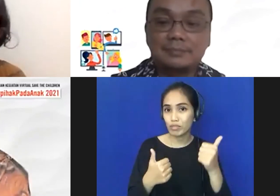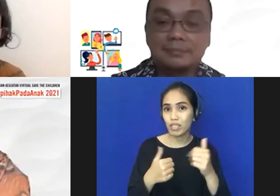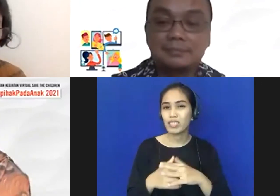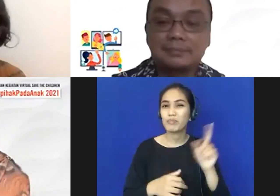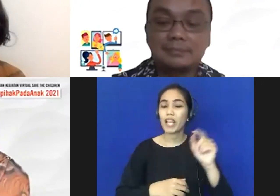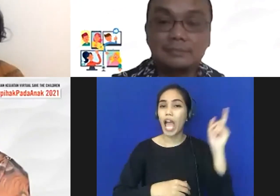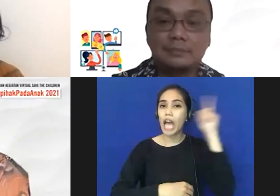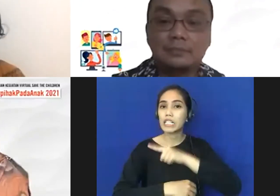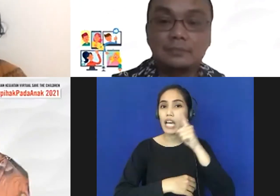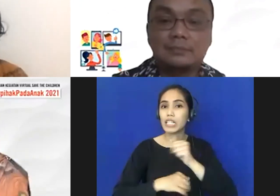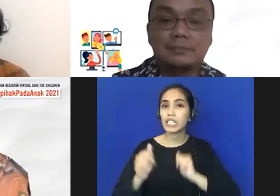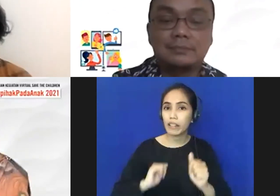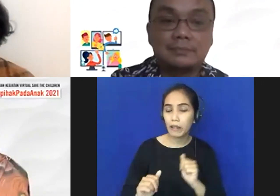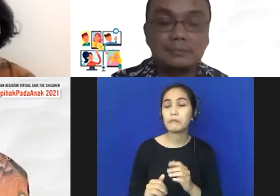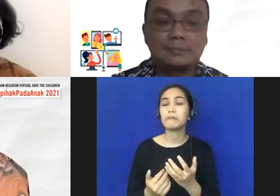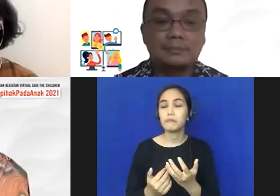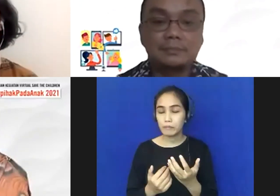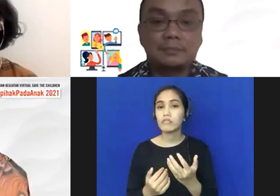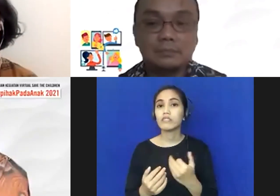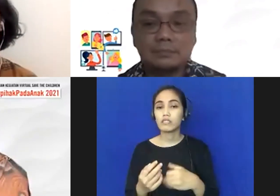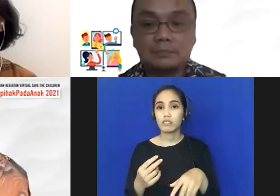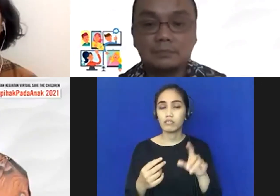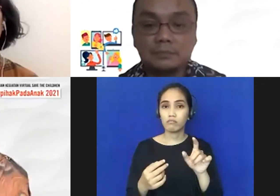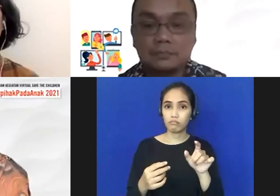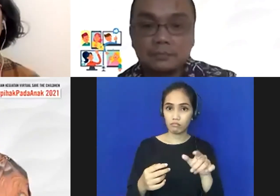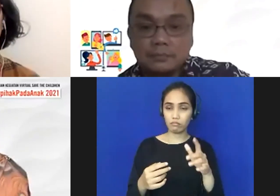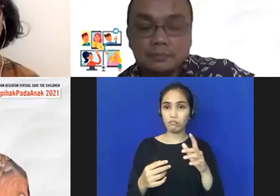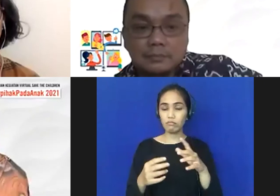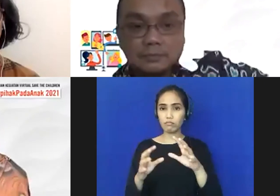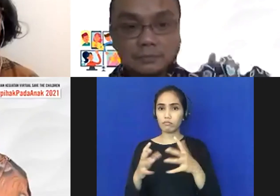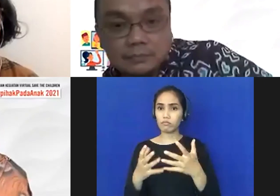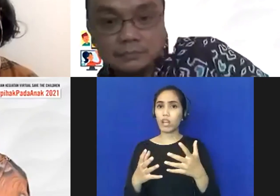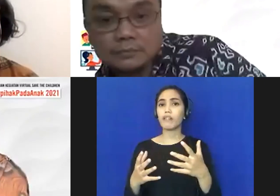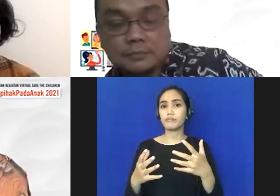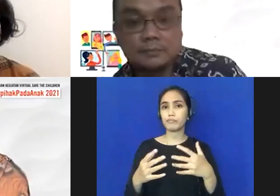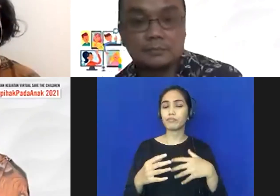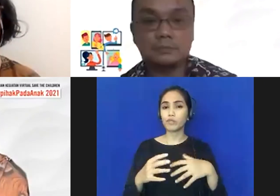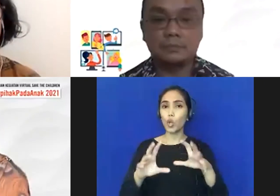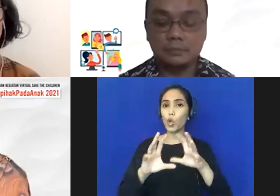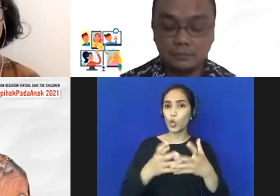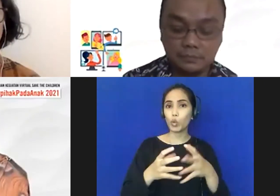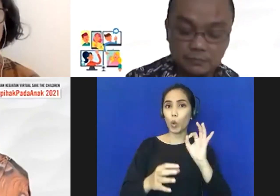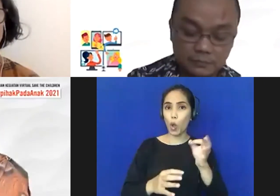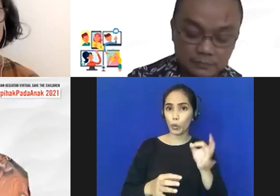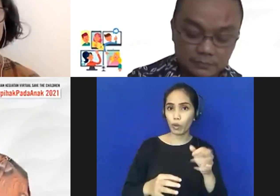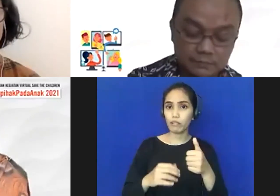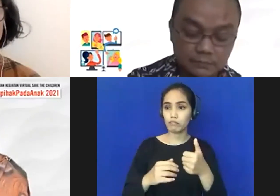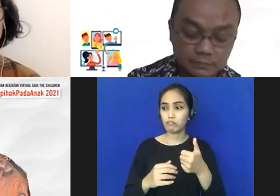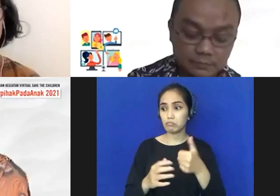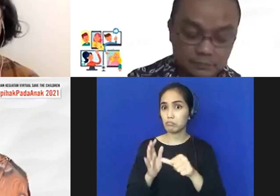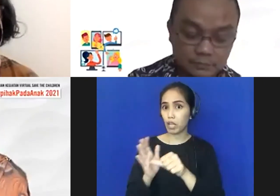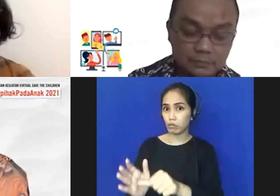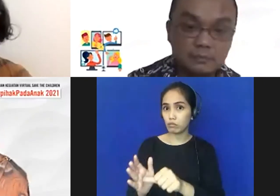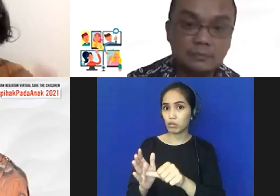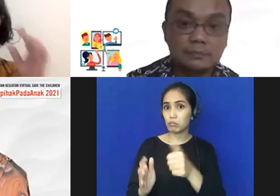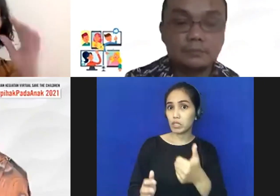kita alamin. Jadi tadi pertanyaannya peer group antar orang tua gitu ya, apakah ini bisa membantu atau tidak. Jadi